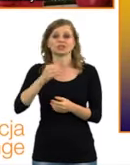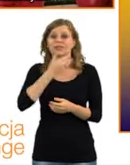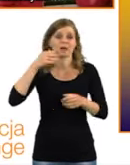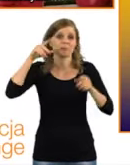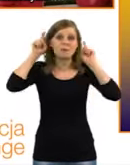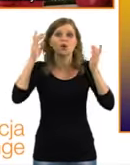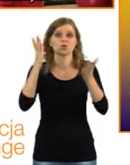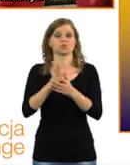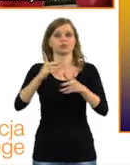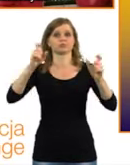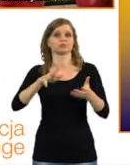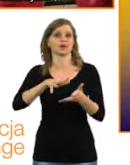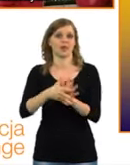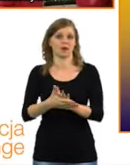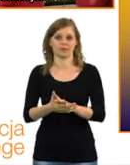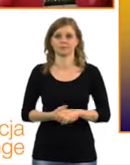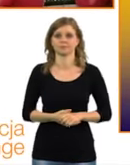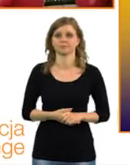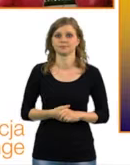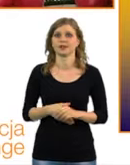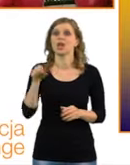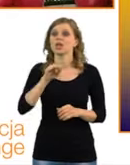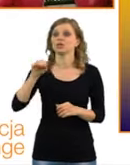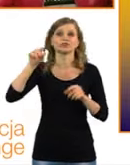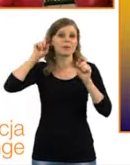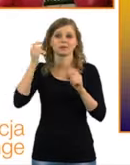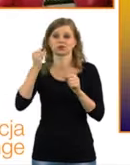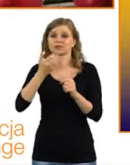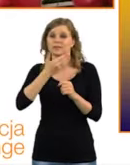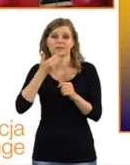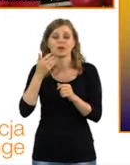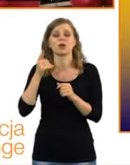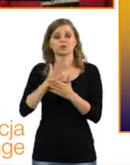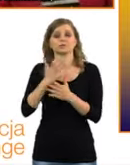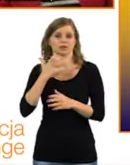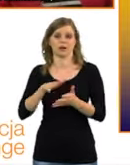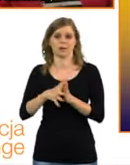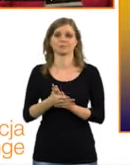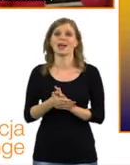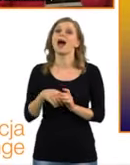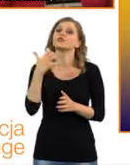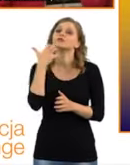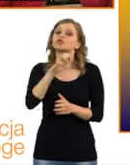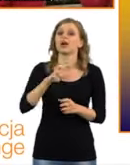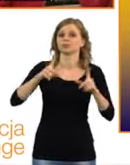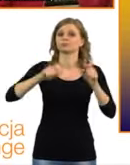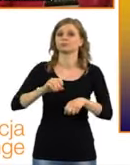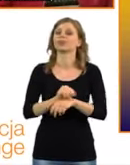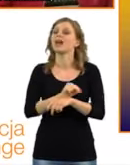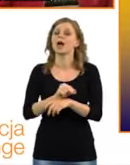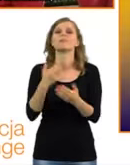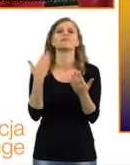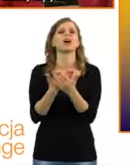mają aparatów słuchowych założonych, dopasowanych na uszkach. Wczesne rozpoczęcie terapii ma